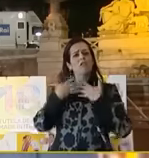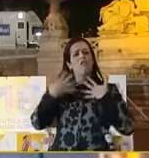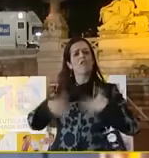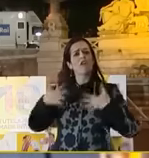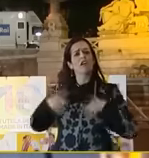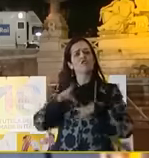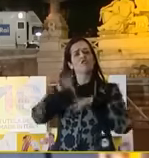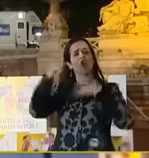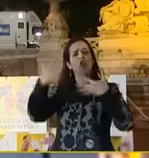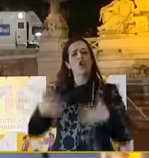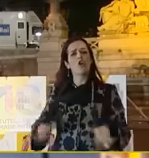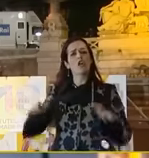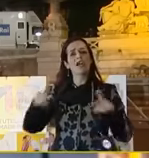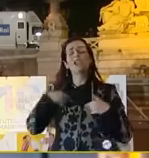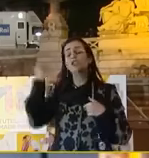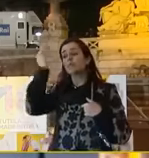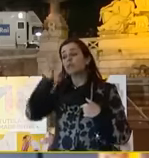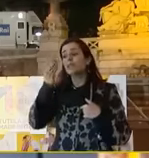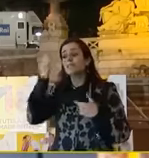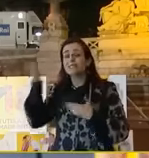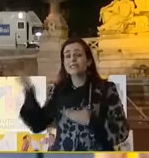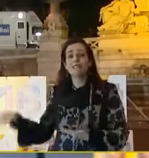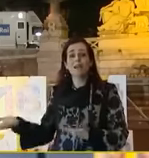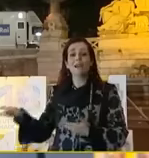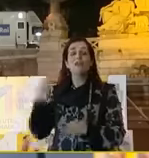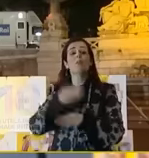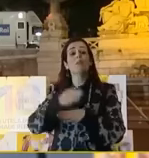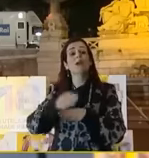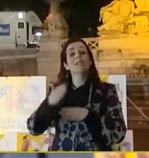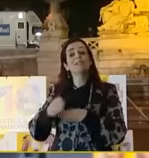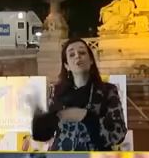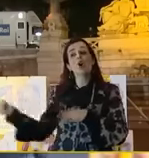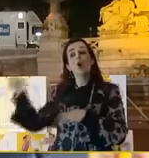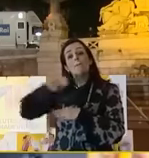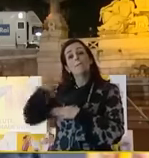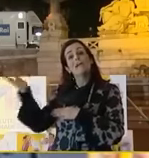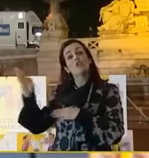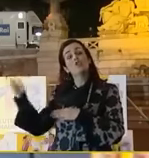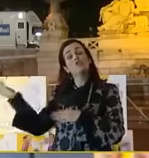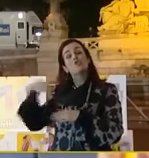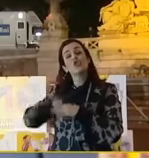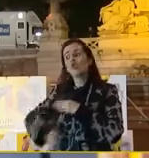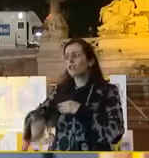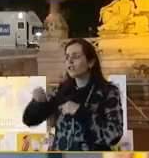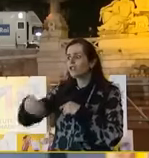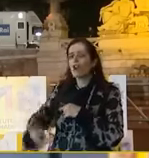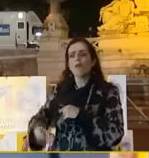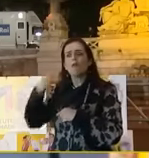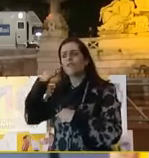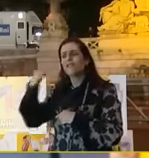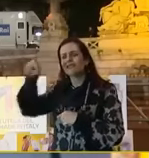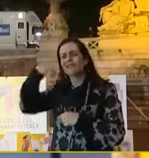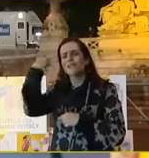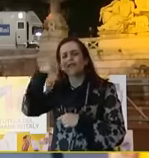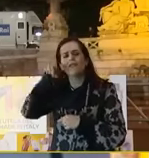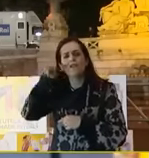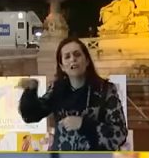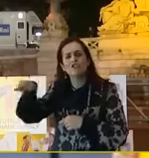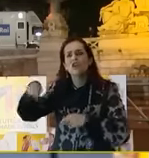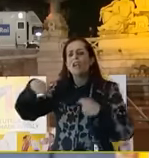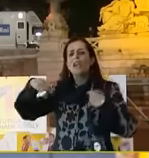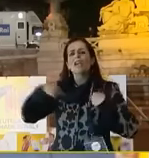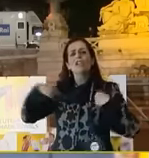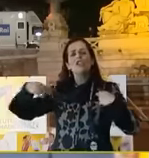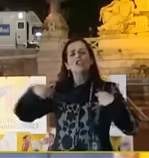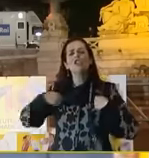partito opposto a Berlusconi, poi li ho visti in faccia. Ci sono dovuto andare io ad Arcore a dire quello che nessuno a sinistra ha mai